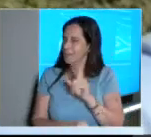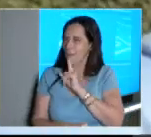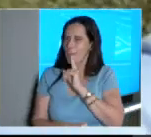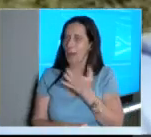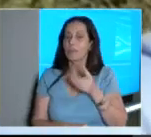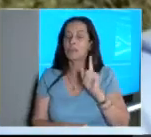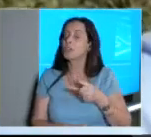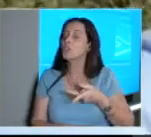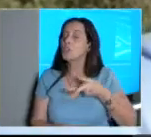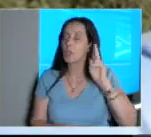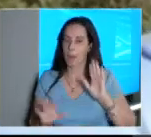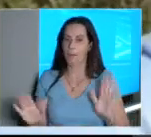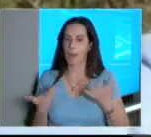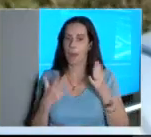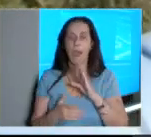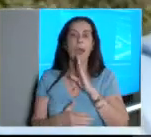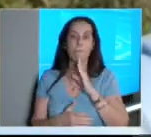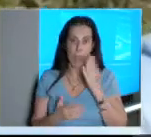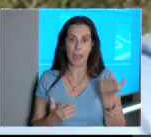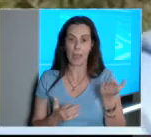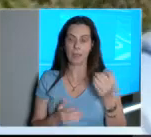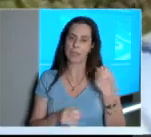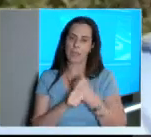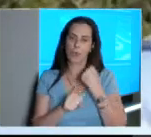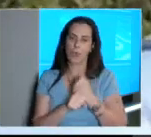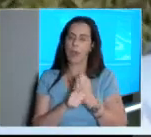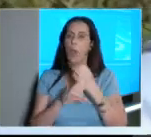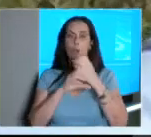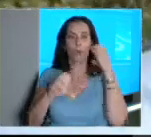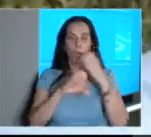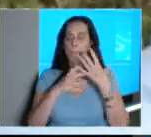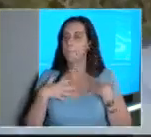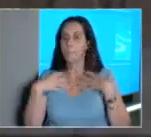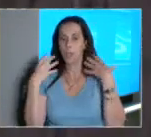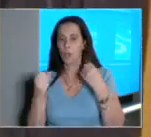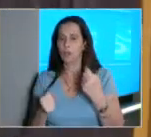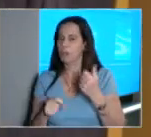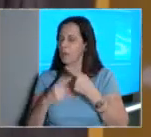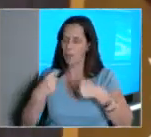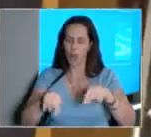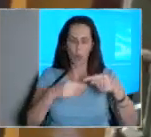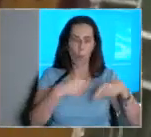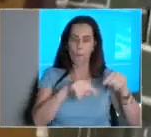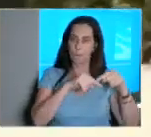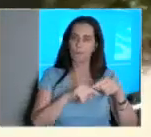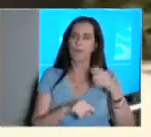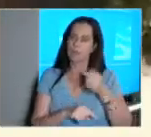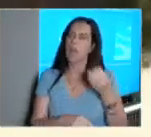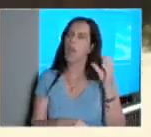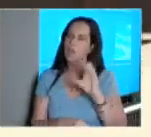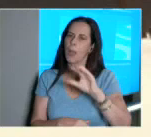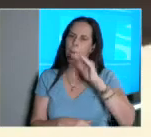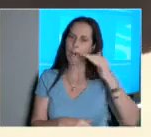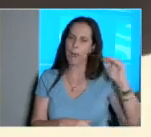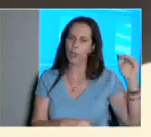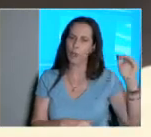מספיק, צריך לגדול יותר מהר. הבעיה העיקרית היא תעסוקה, תחבורה, בריאות, כמעט בכל תחומי החיים צריך להשקיע ברמת